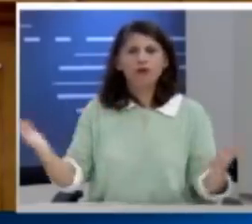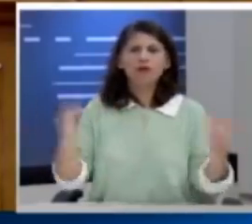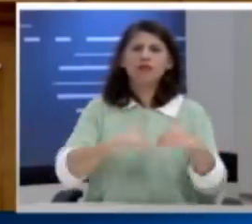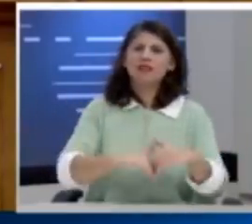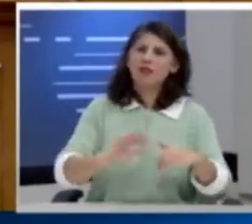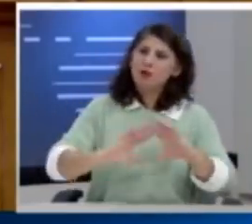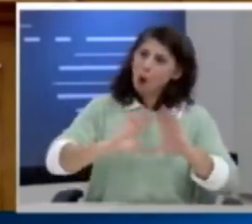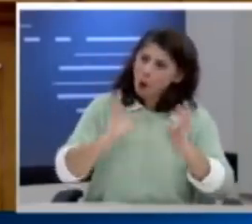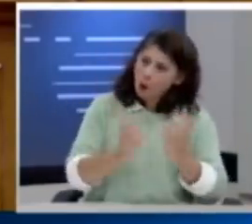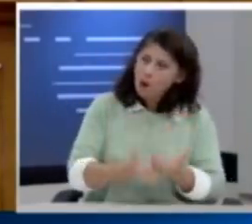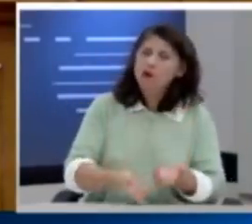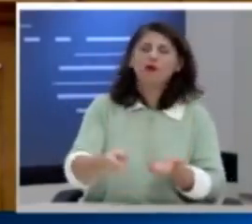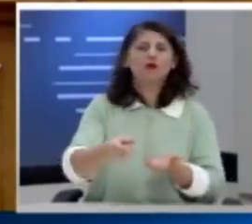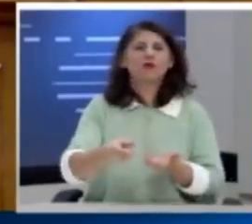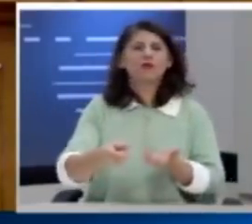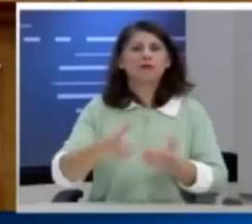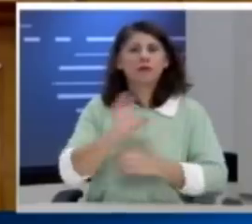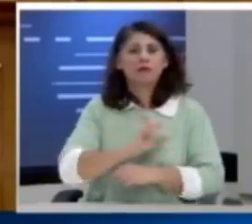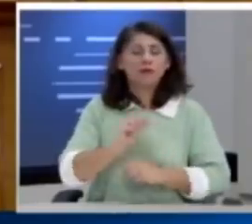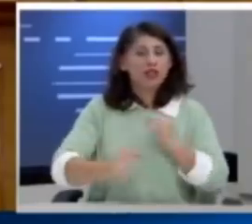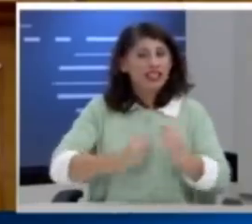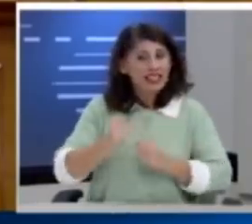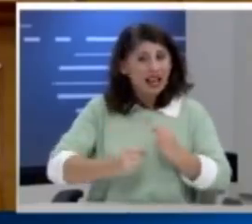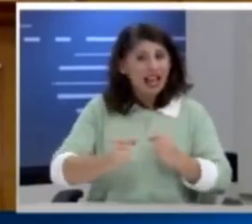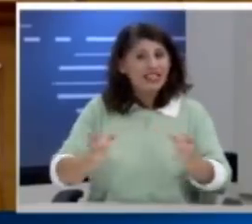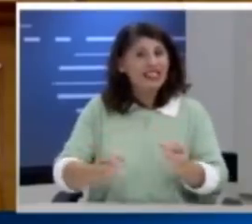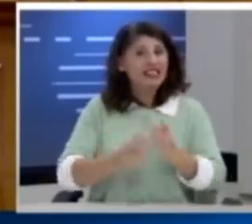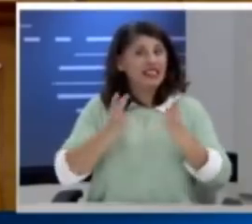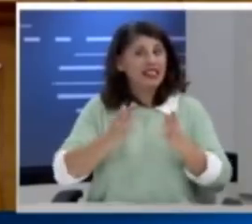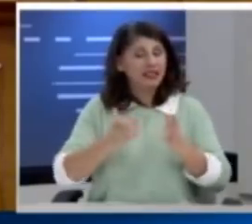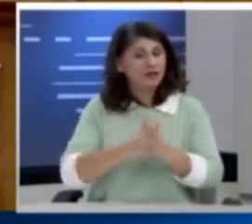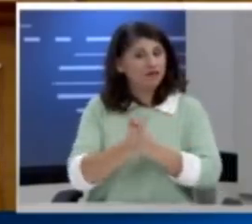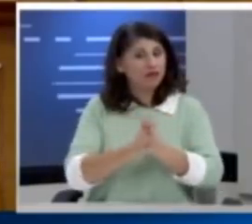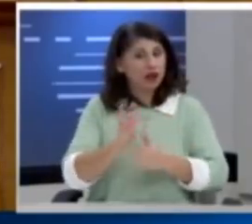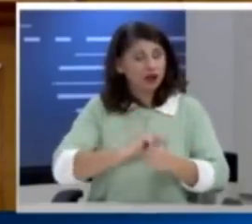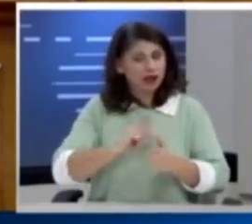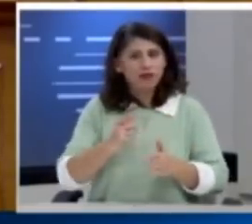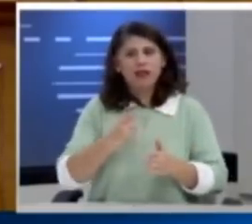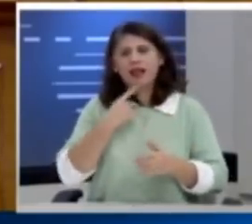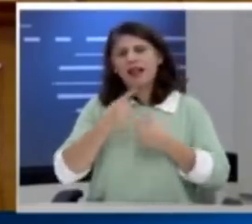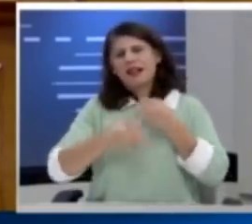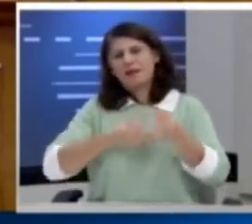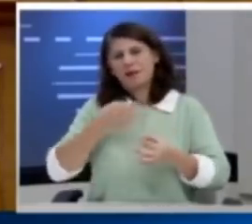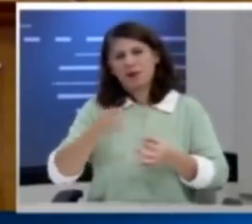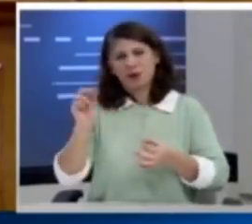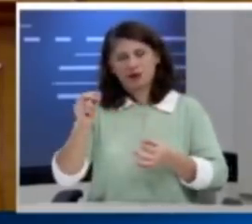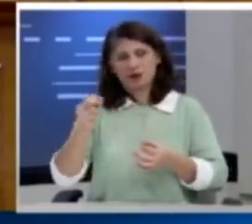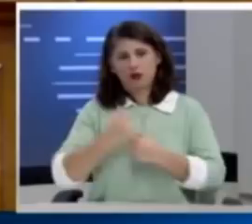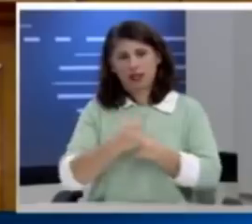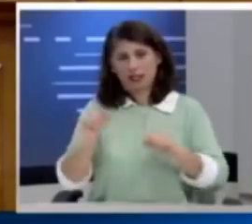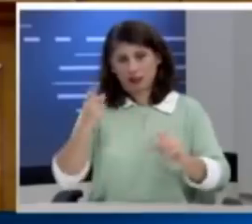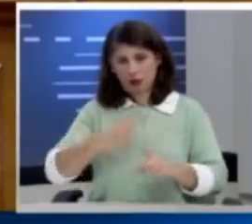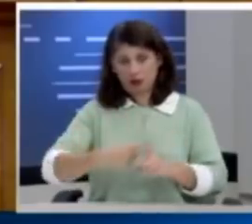του τυχοδιοκτισμού, της μνημονιακής πολιτικής. Για να μην μιλήσουμε φυσικά για τους βουλευτές των ΑΝΕΛ, που